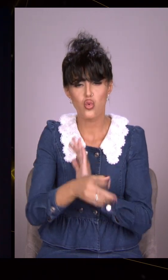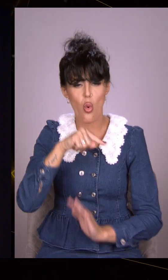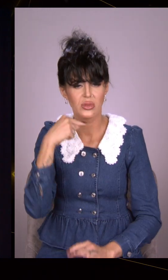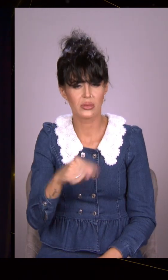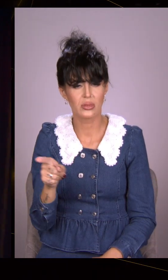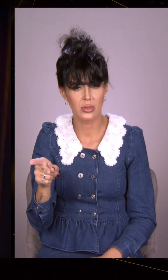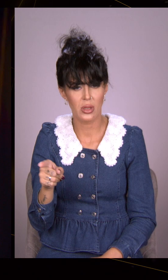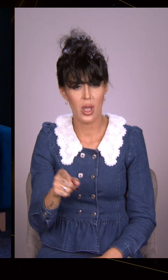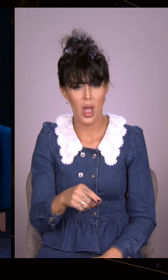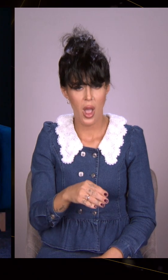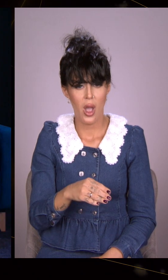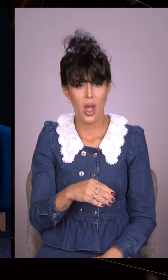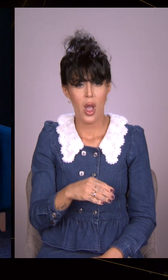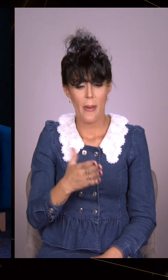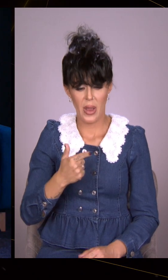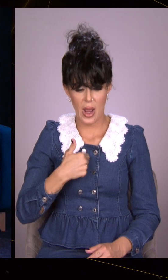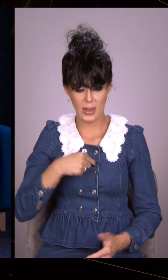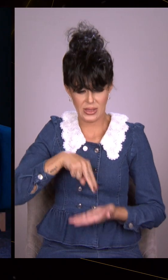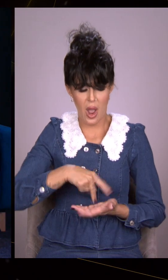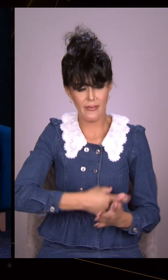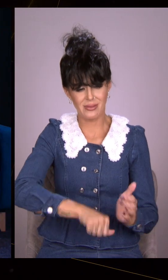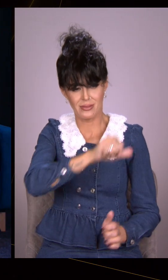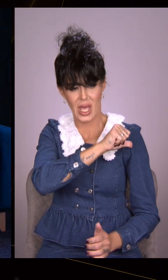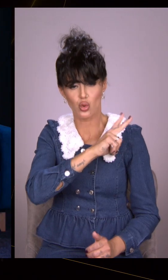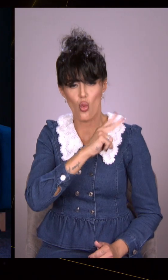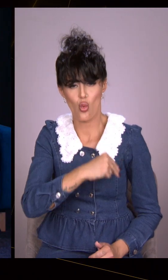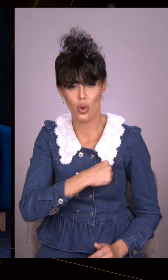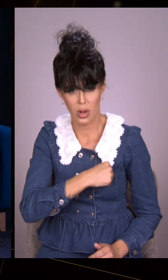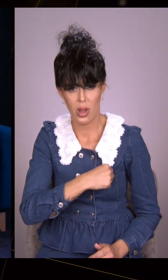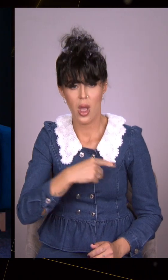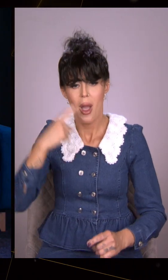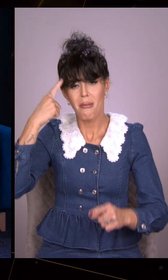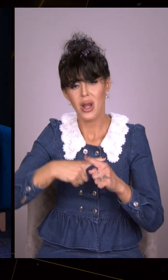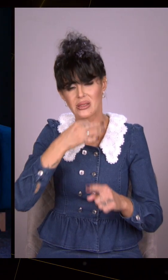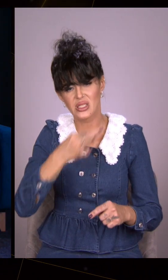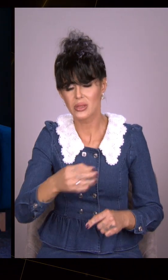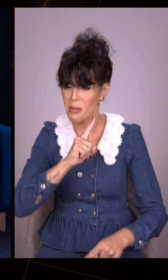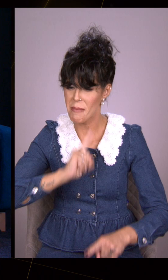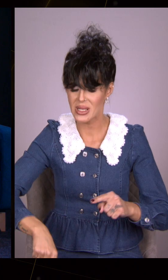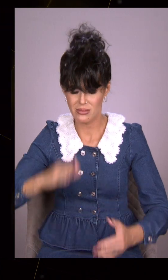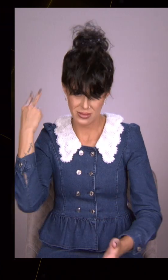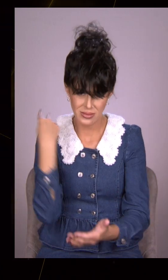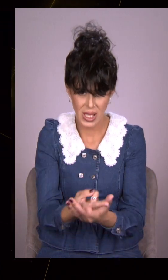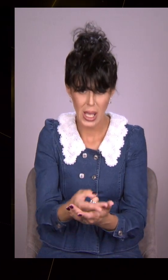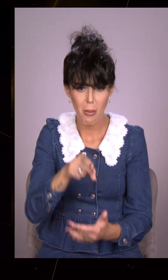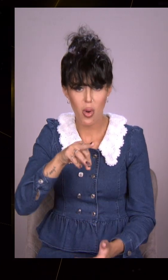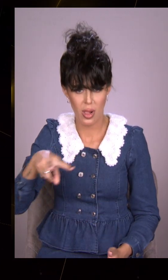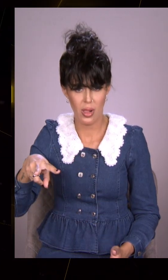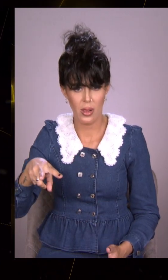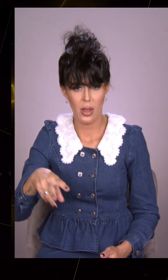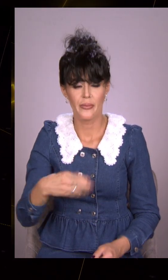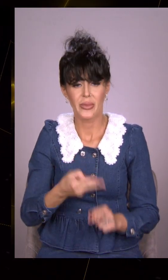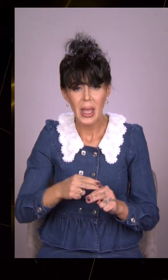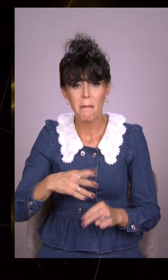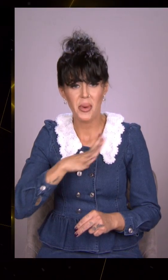Настуся стояла сама остання ззаді нас. І брат скомандував на підлогу. Хоча до цього